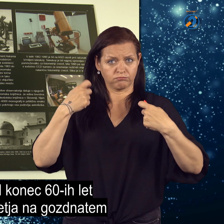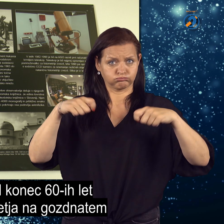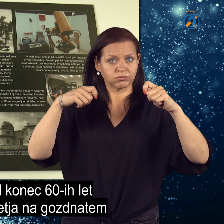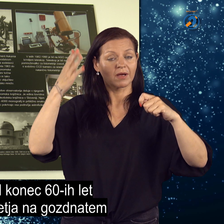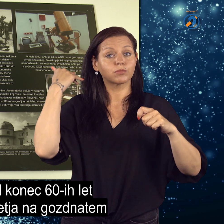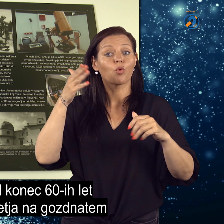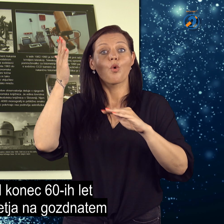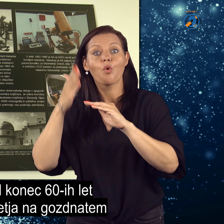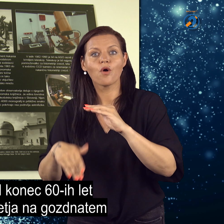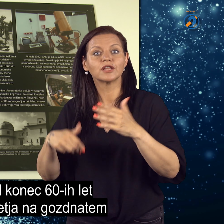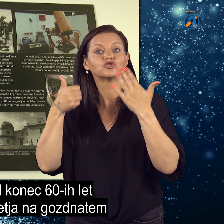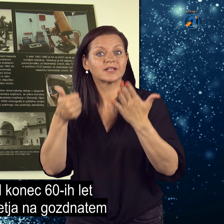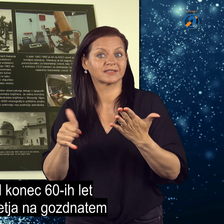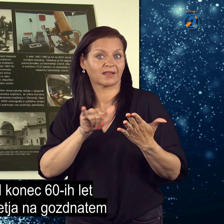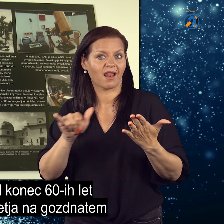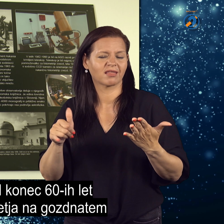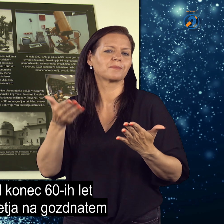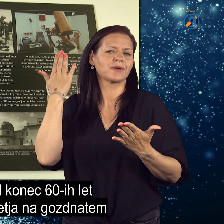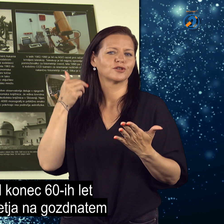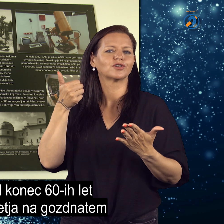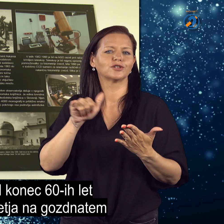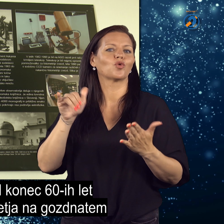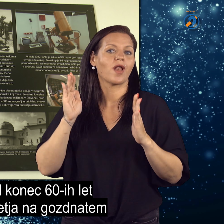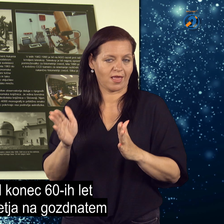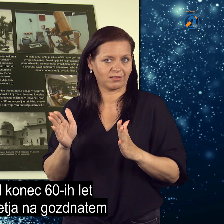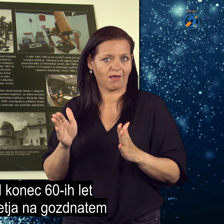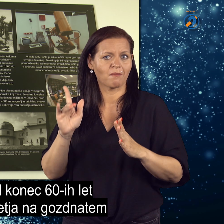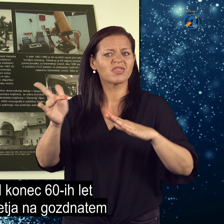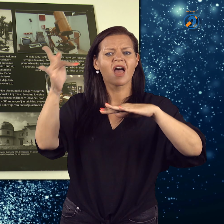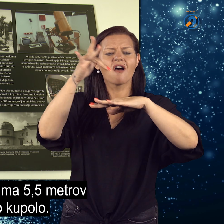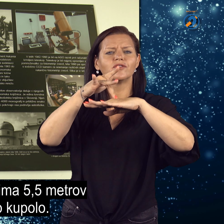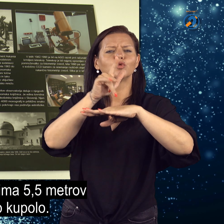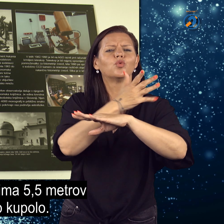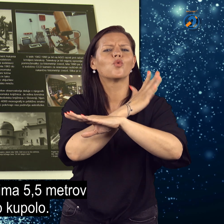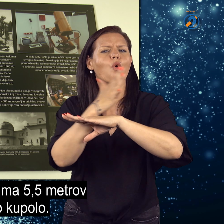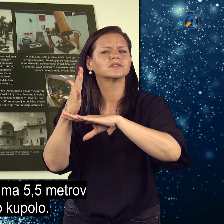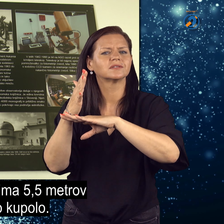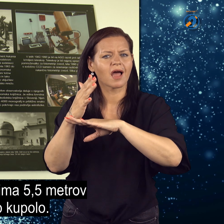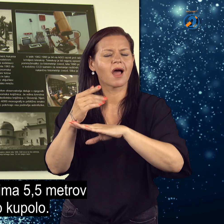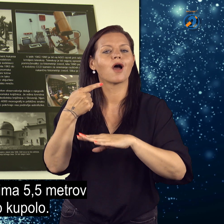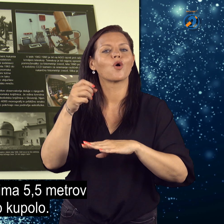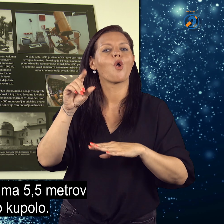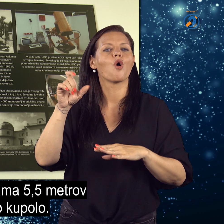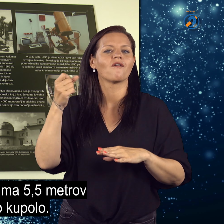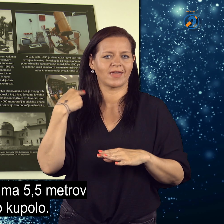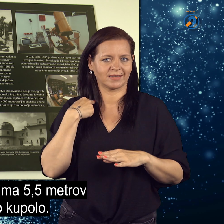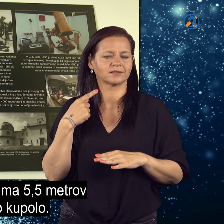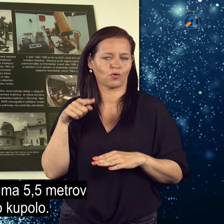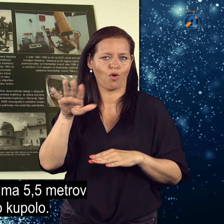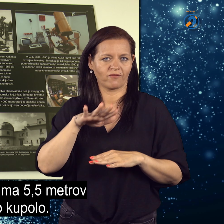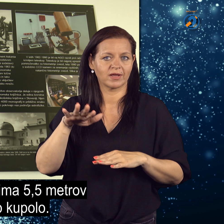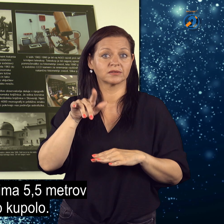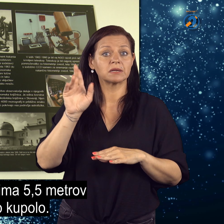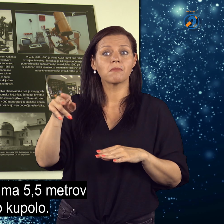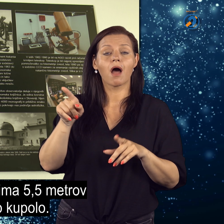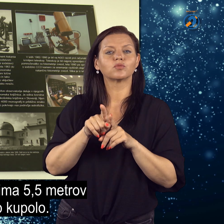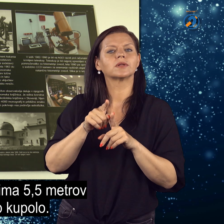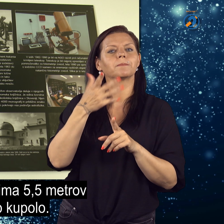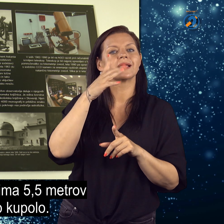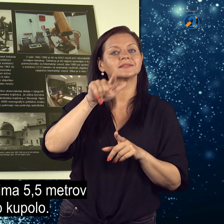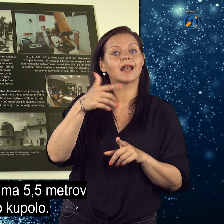Zgrajen je bil konec 60-ih let prejšnjega stoletja na vrhu Goznatega in ima 5,5 metrov veliko kupolo.